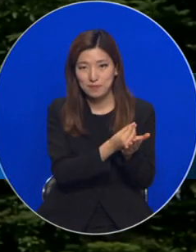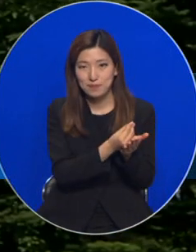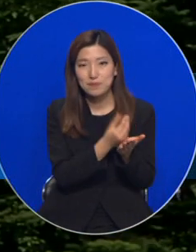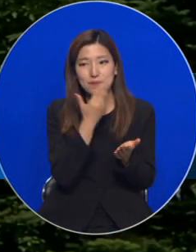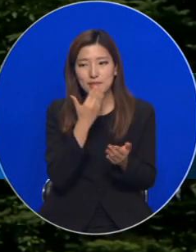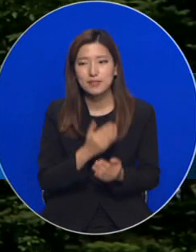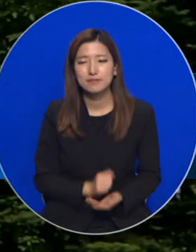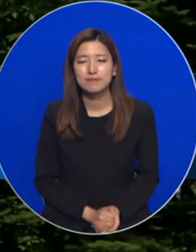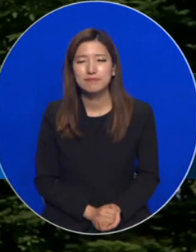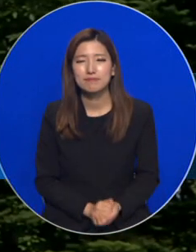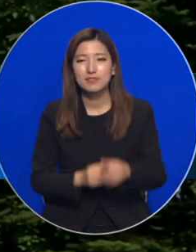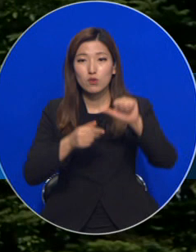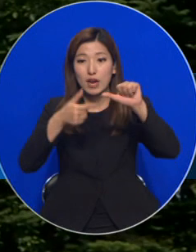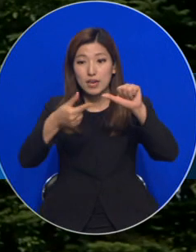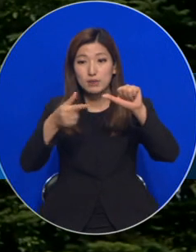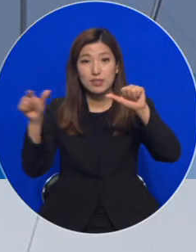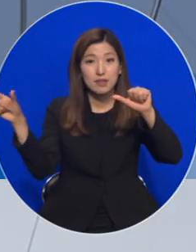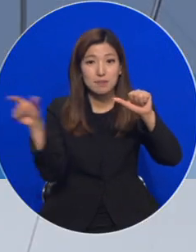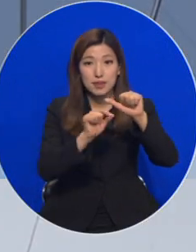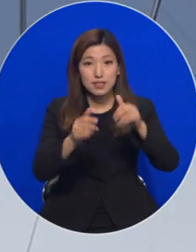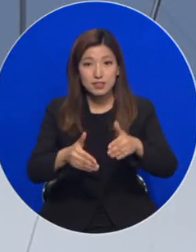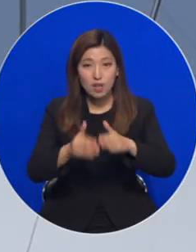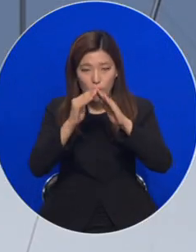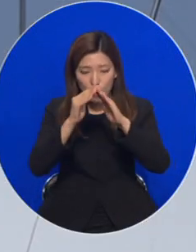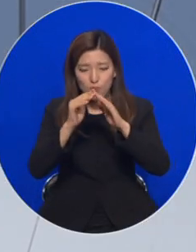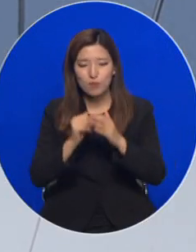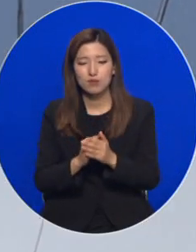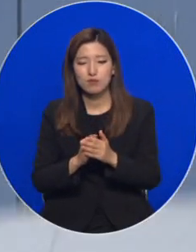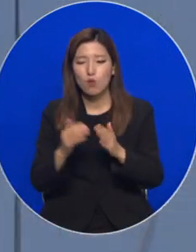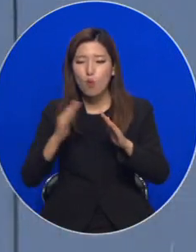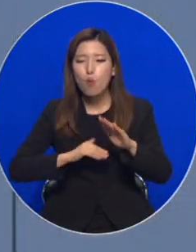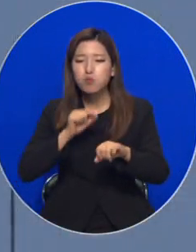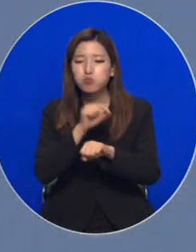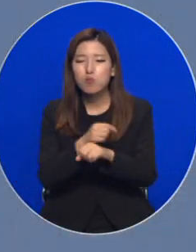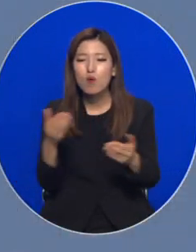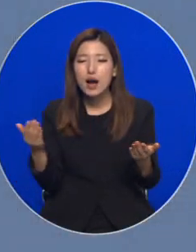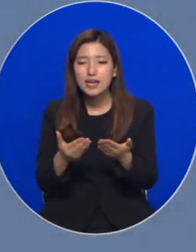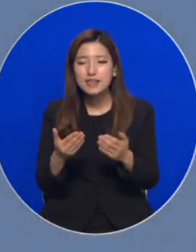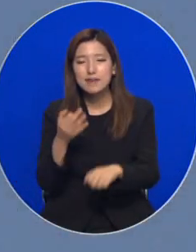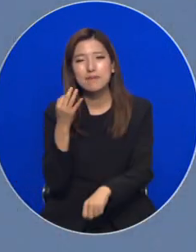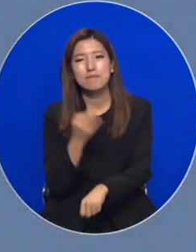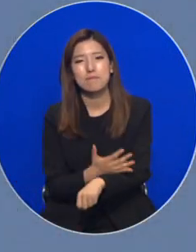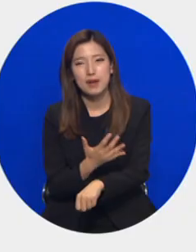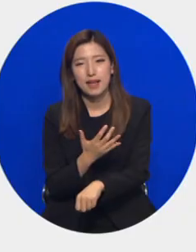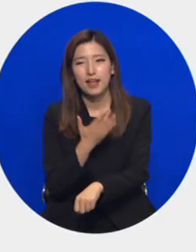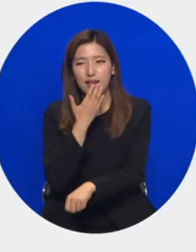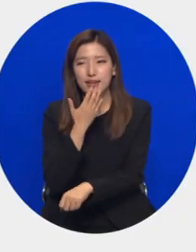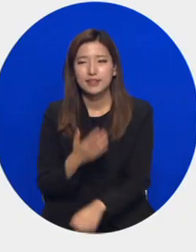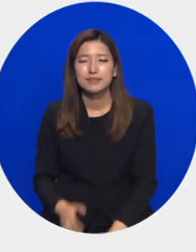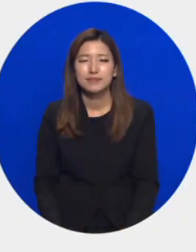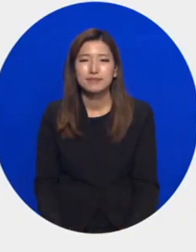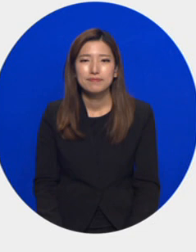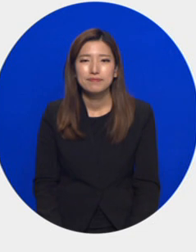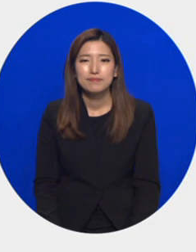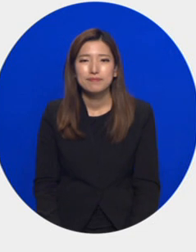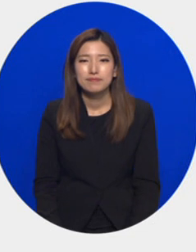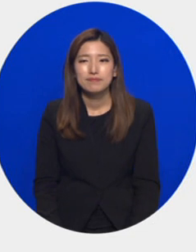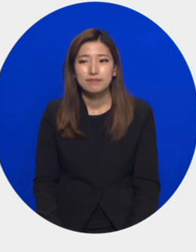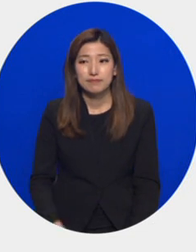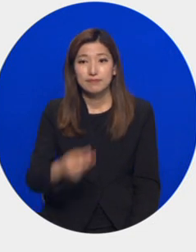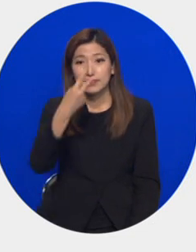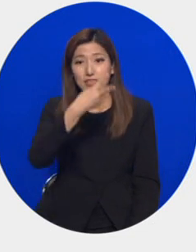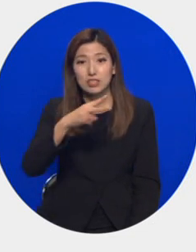어디서나 일할 수 있도록 지원할 예정입니다 의료 서비스도 디지털 기반 으로 바꿉니다 오는 2025년까지